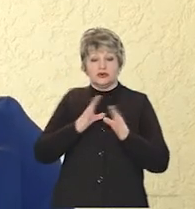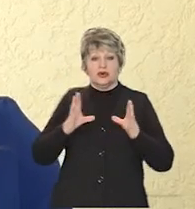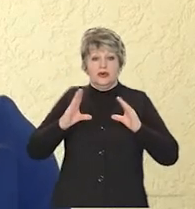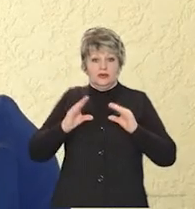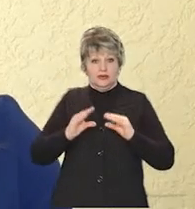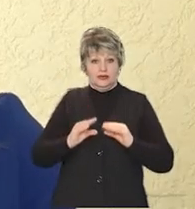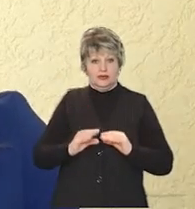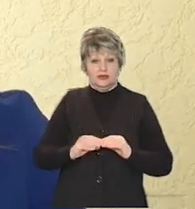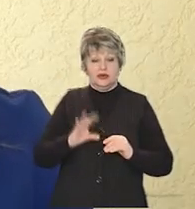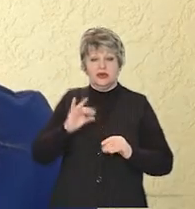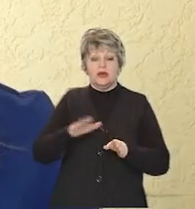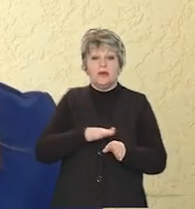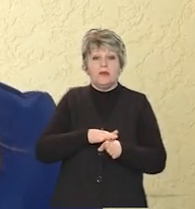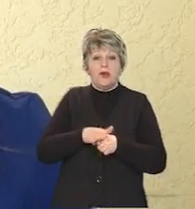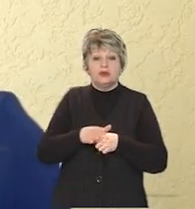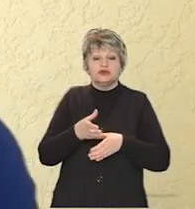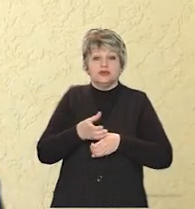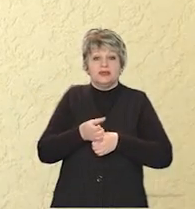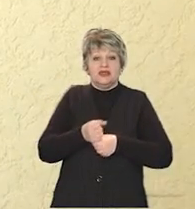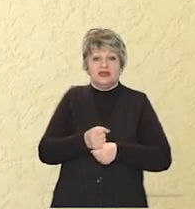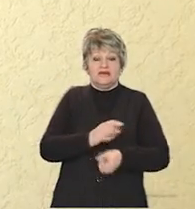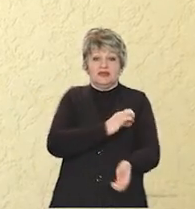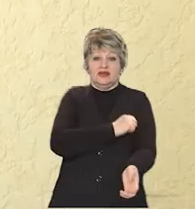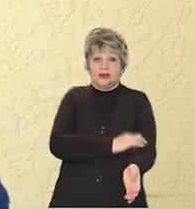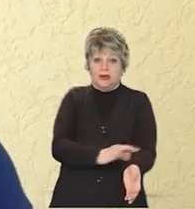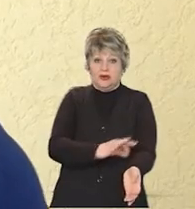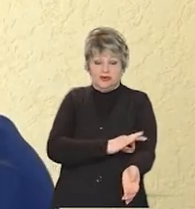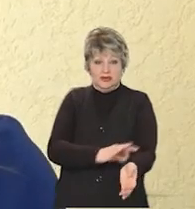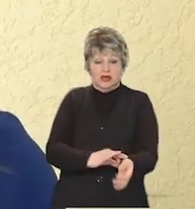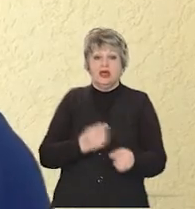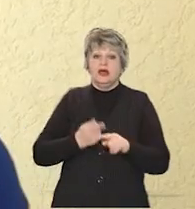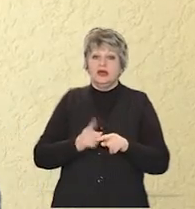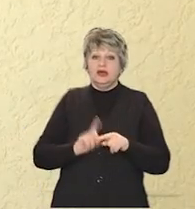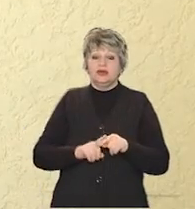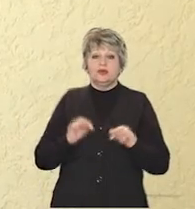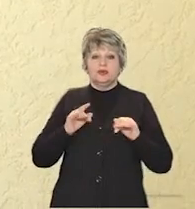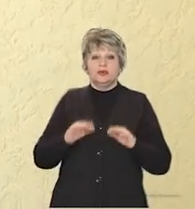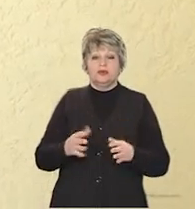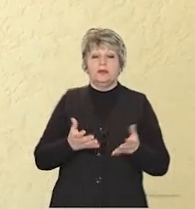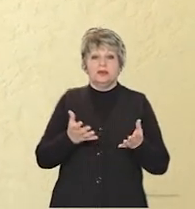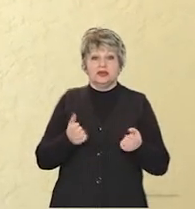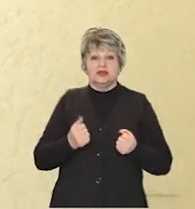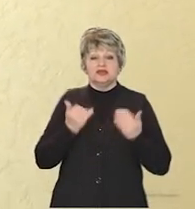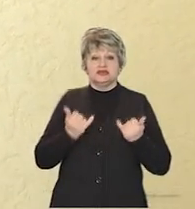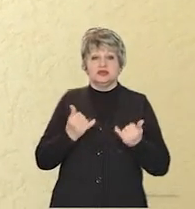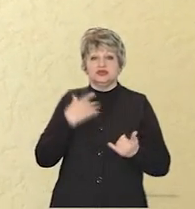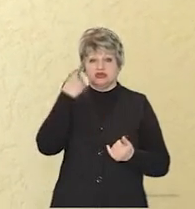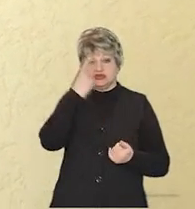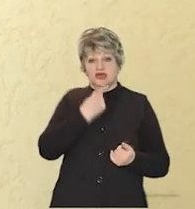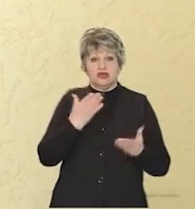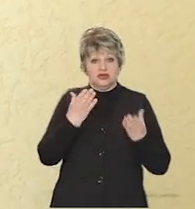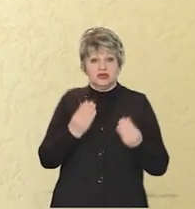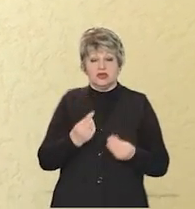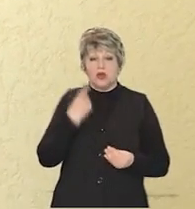этом манжета полностью передавливает артерию. Этот метод на сегодняшний день признан